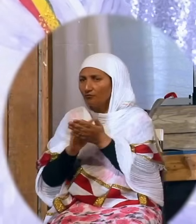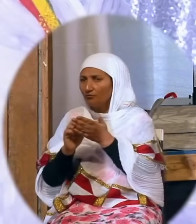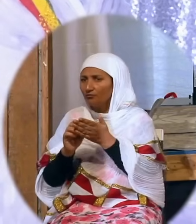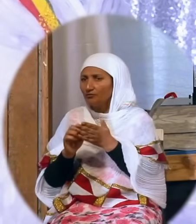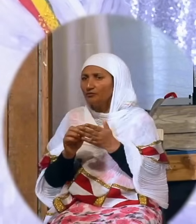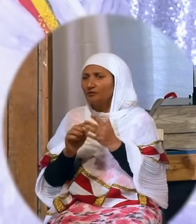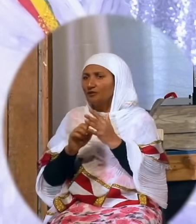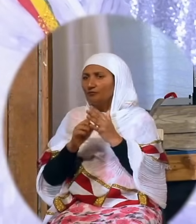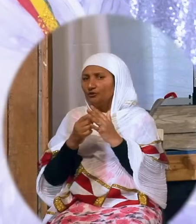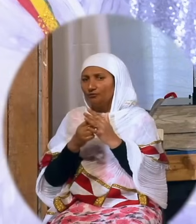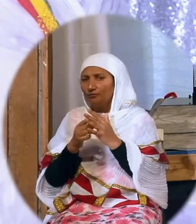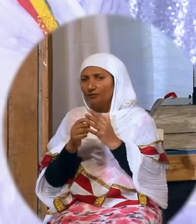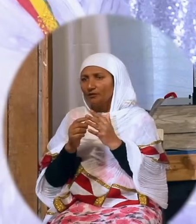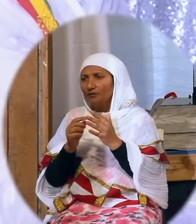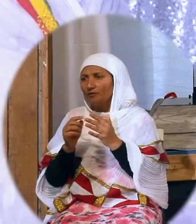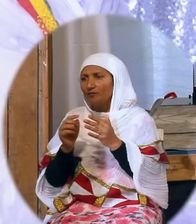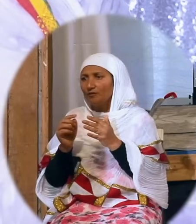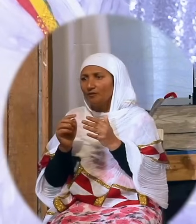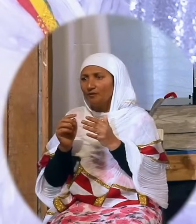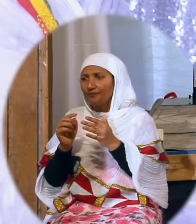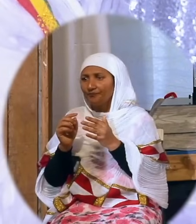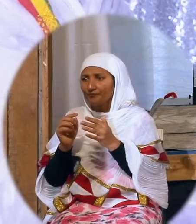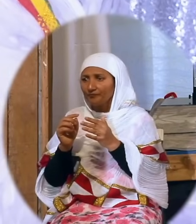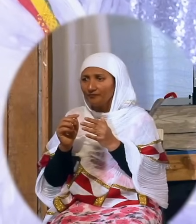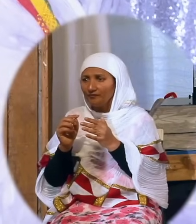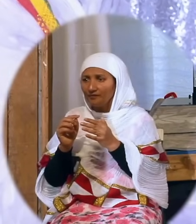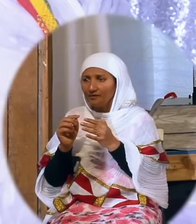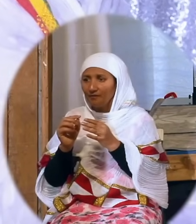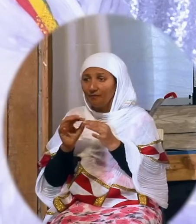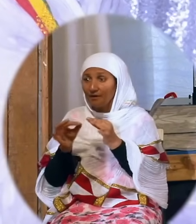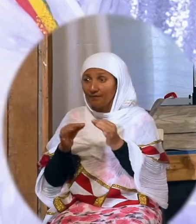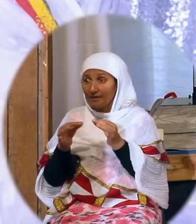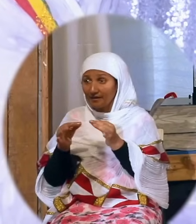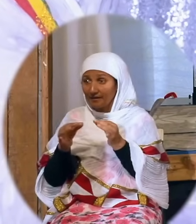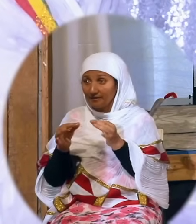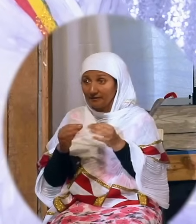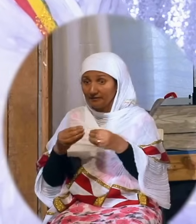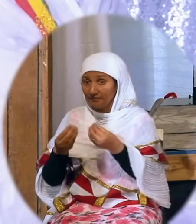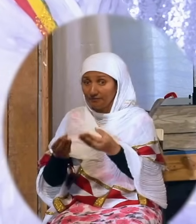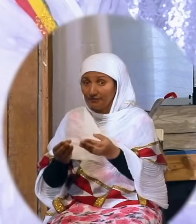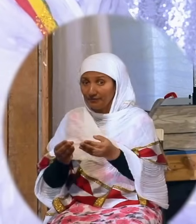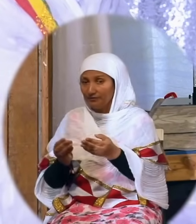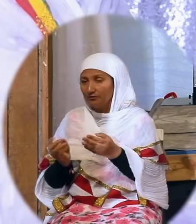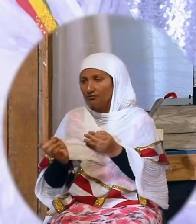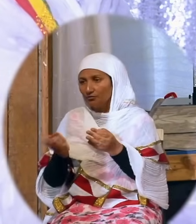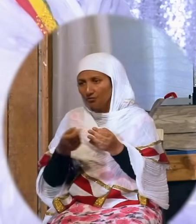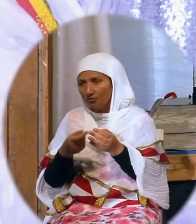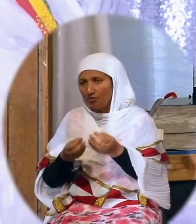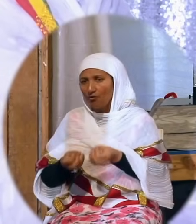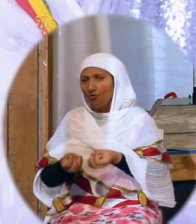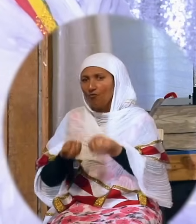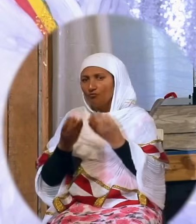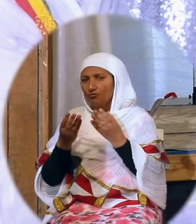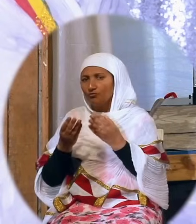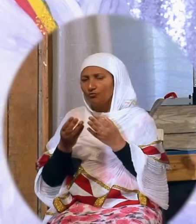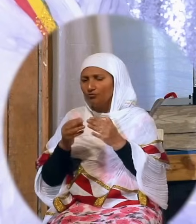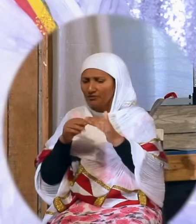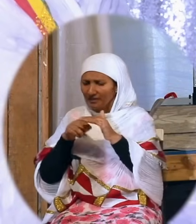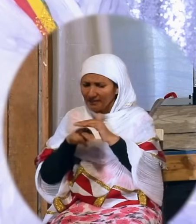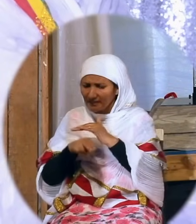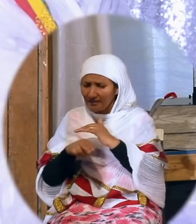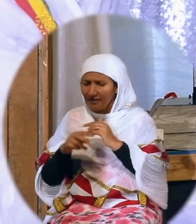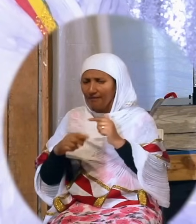ከመነሻው ማብራሪያ የተሰጠበት ስለሆነ እነሱን አውቀን ብዙ ጠልቀን ኮሜድ